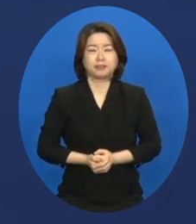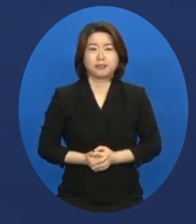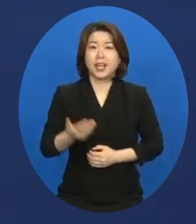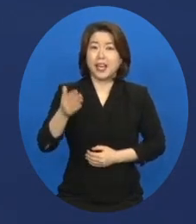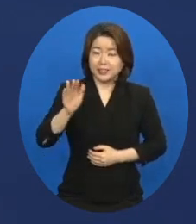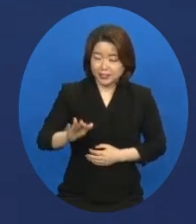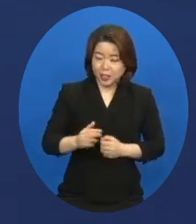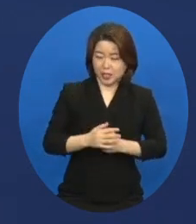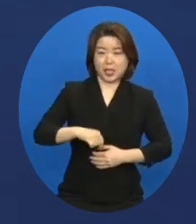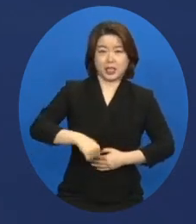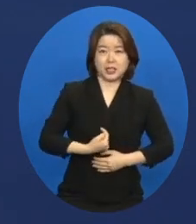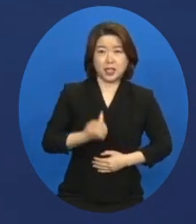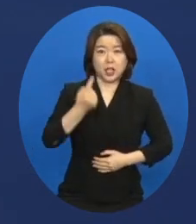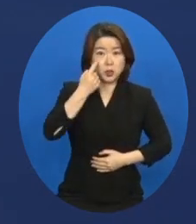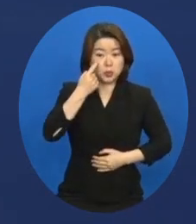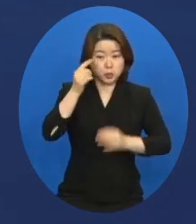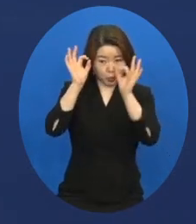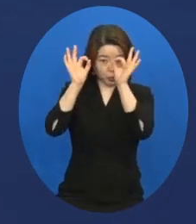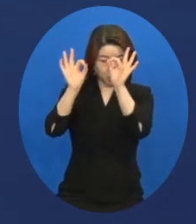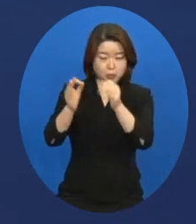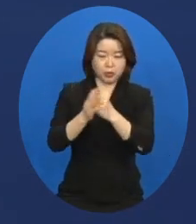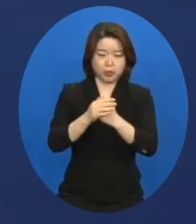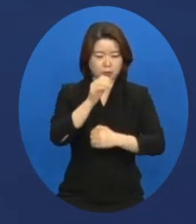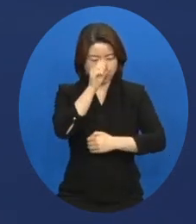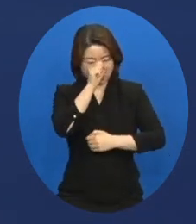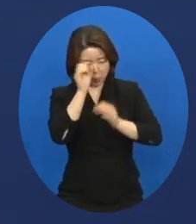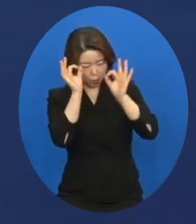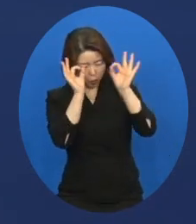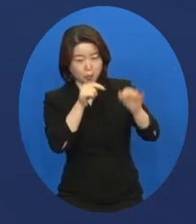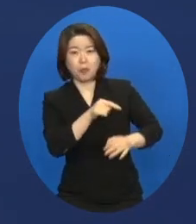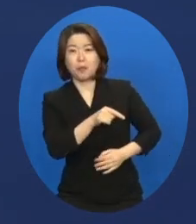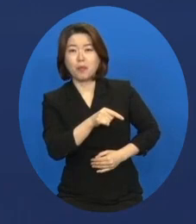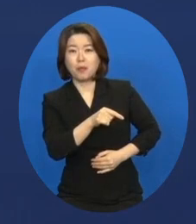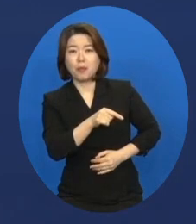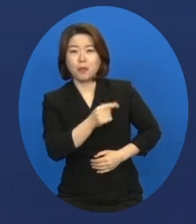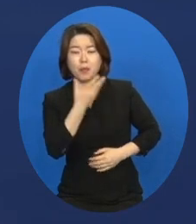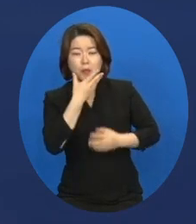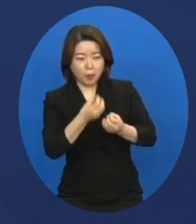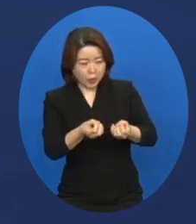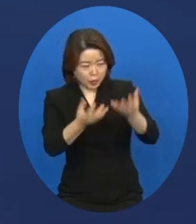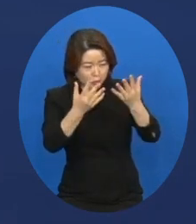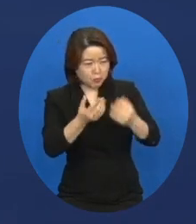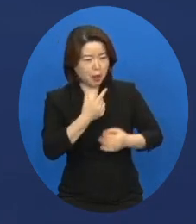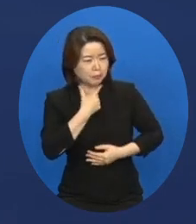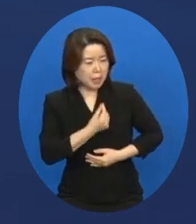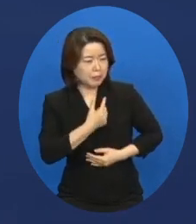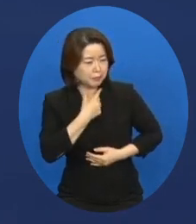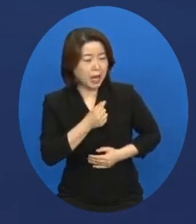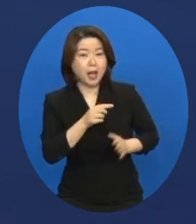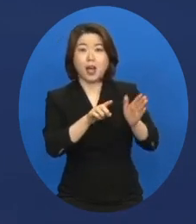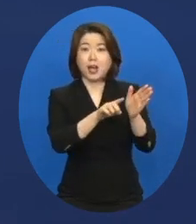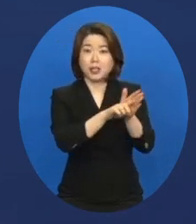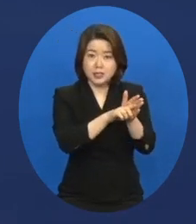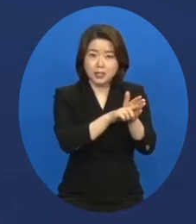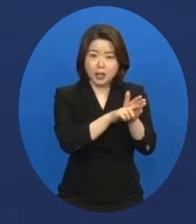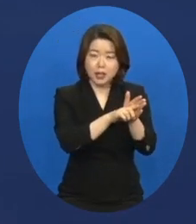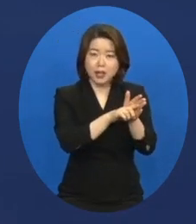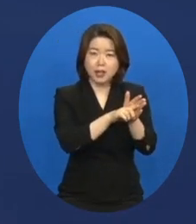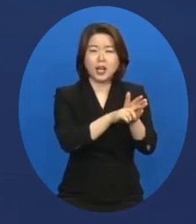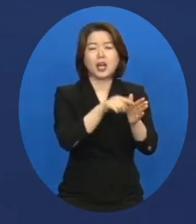그러나 자기들 눈에 보기에 좋아 보인 겁니다. 축복, 축복만 바라는 신앙은 항상